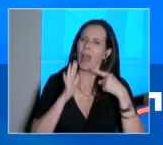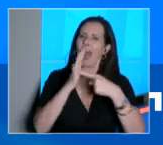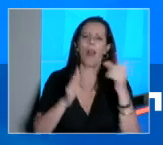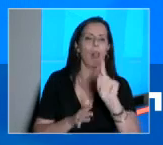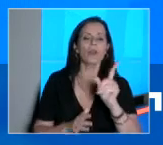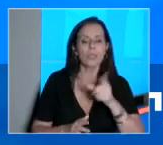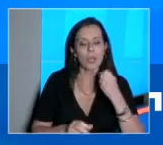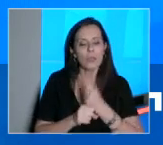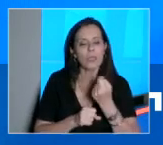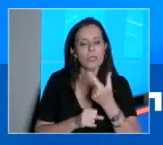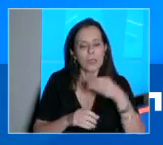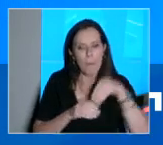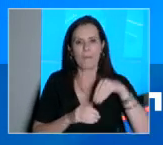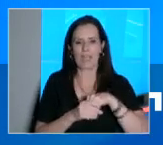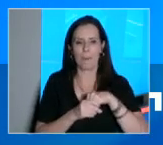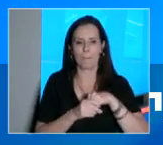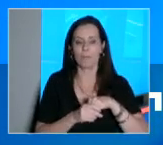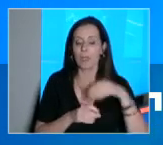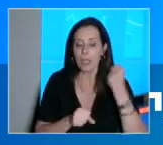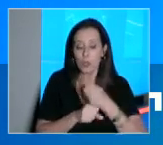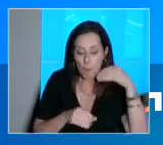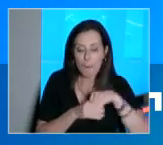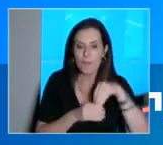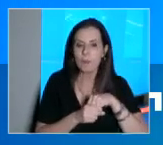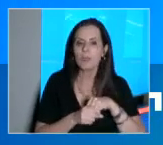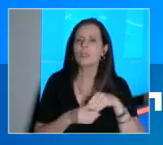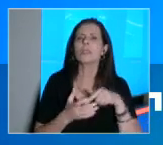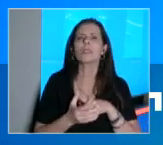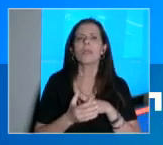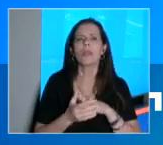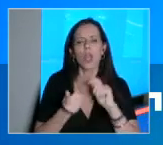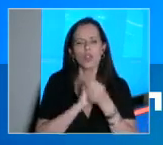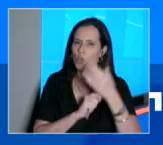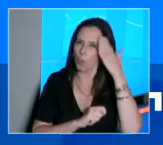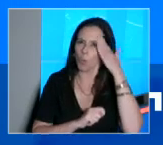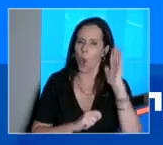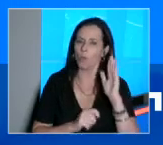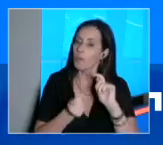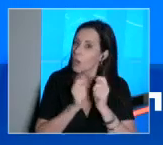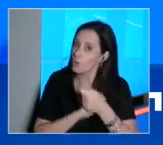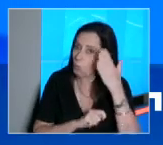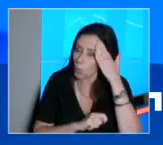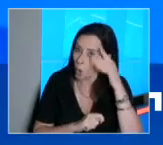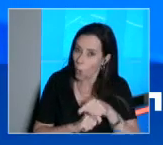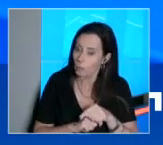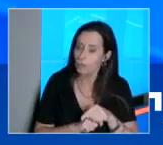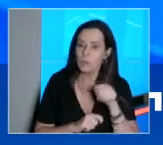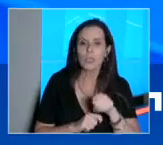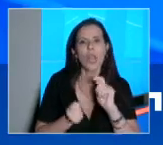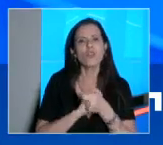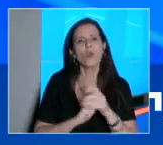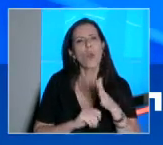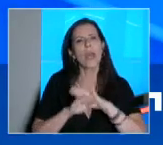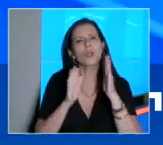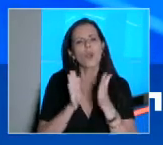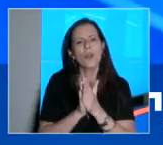הבנו שצריך להתעסק טיפה בלב. ולהתעסק בלב זה בעיקר בעיקר לשנות תודעה, ולשנות תודעה זה לשנות אולי